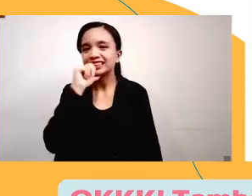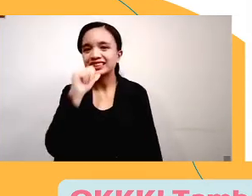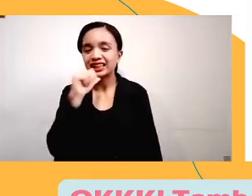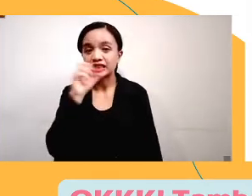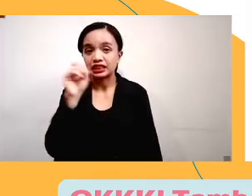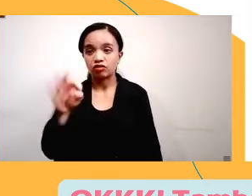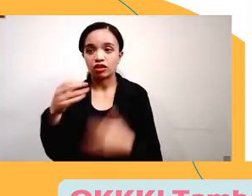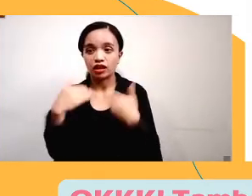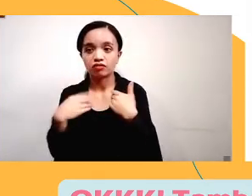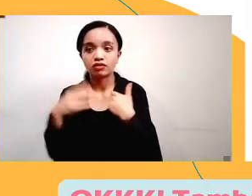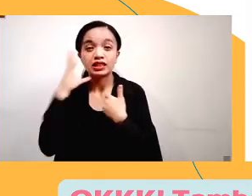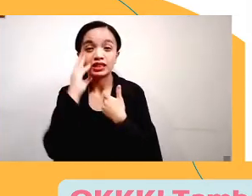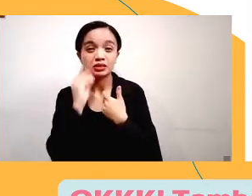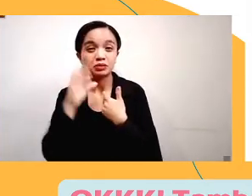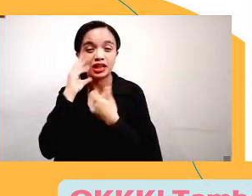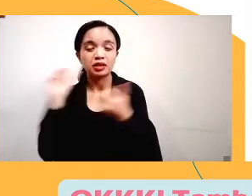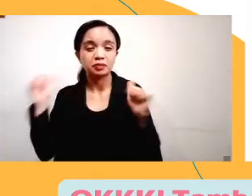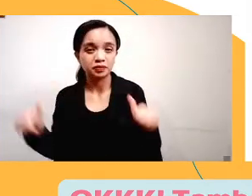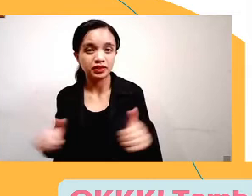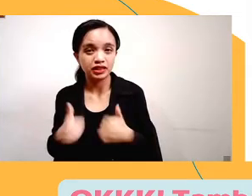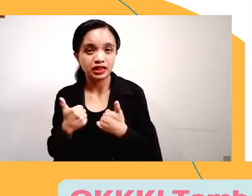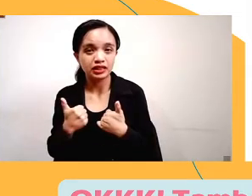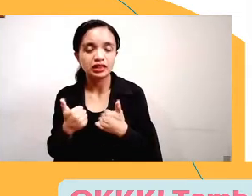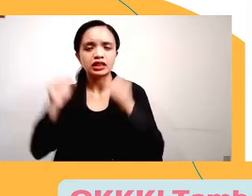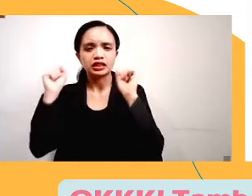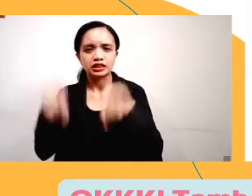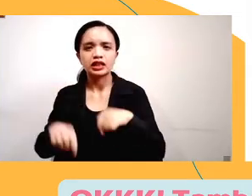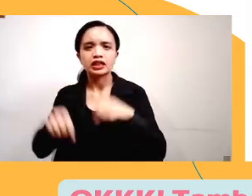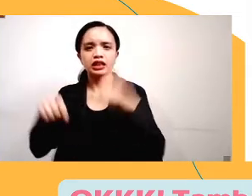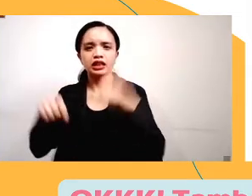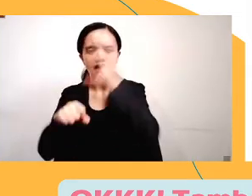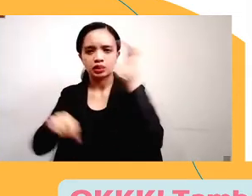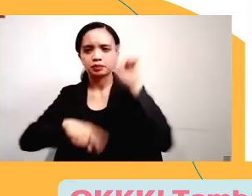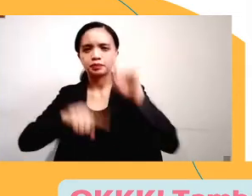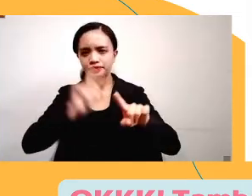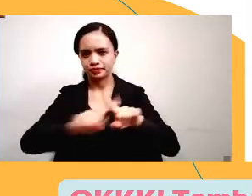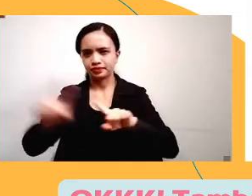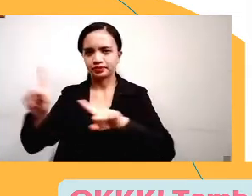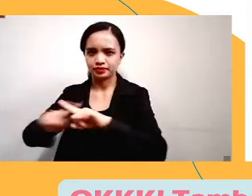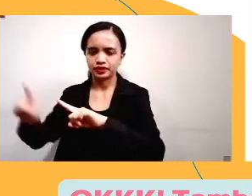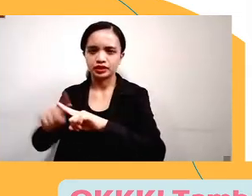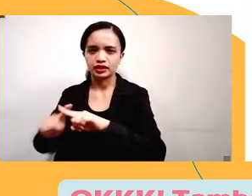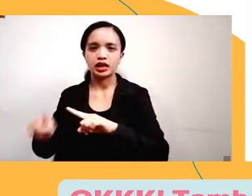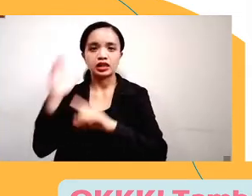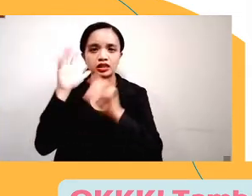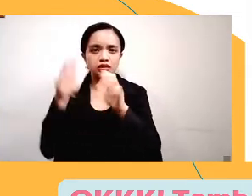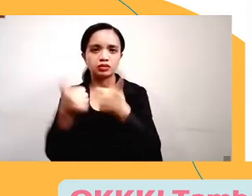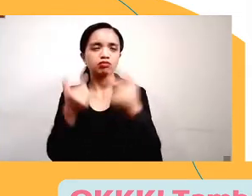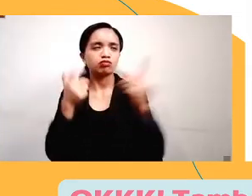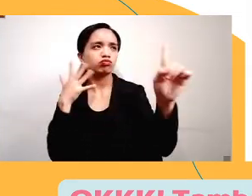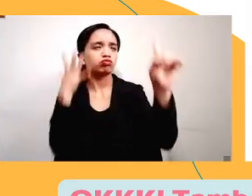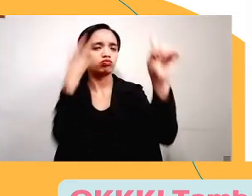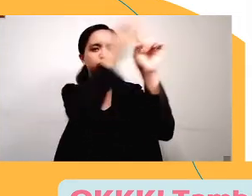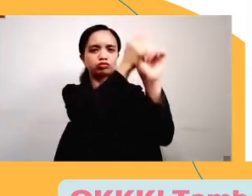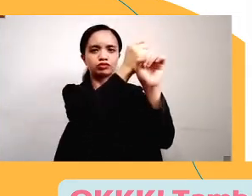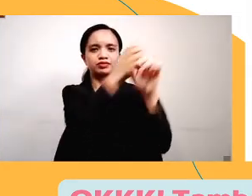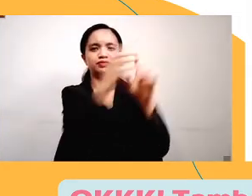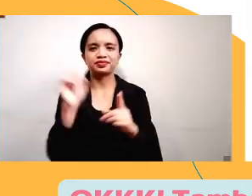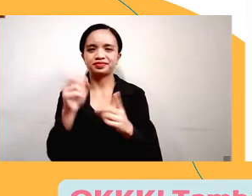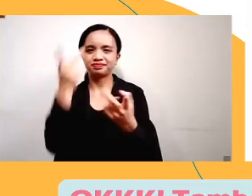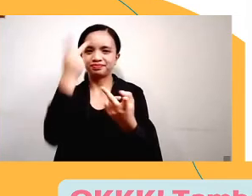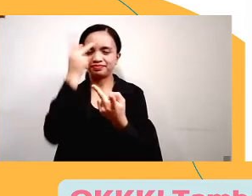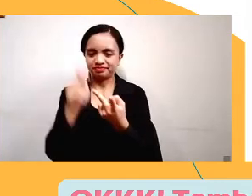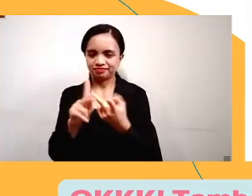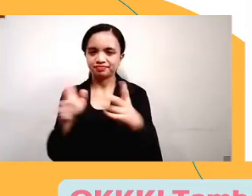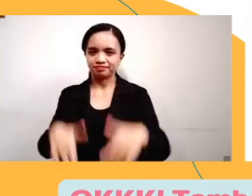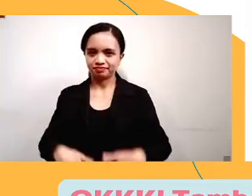tayo ng challenges, no? Makakabawi tayo, makakahanap tayo ng ibang paraan para maabot pa rin natin yung ating tinakdang layunin para sa ating